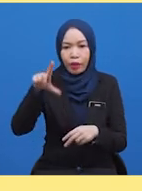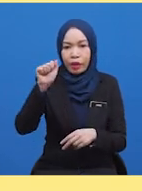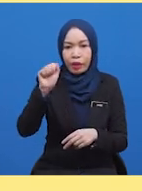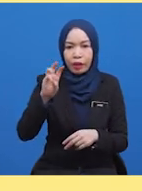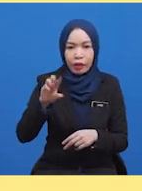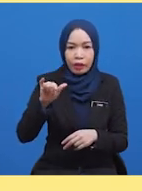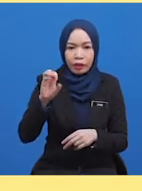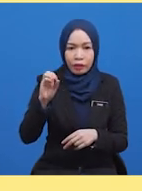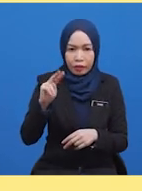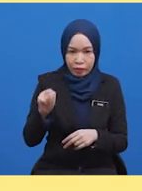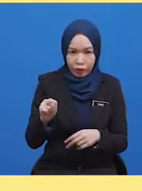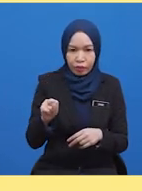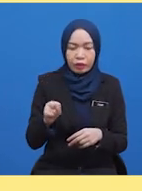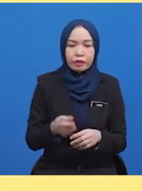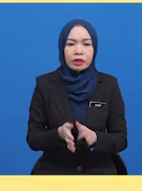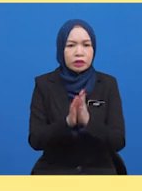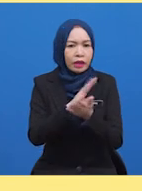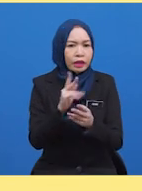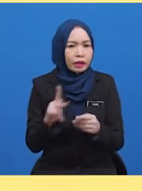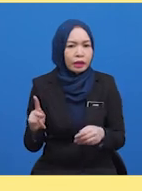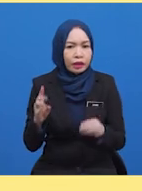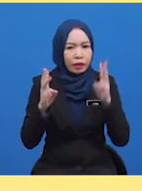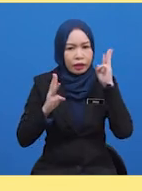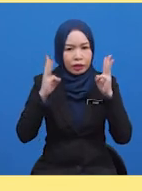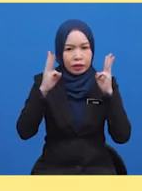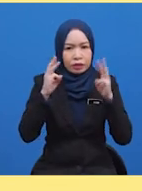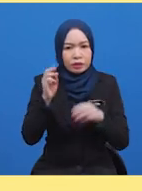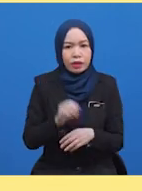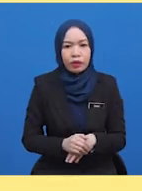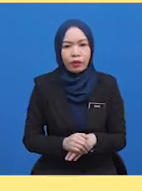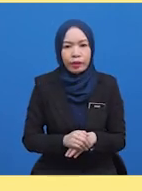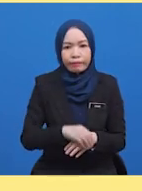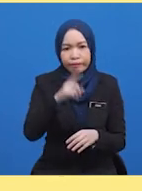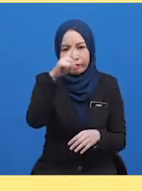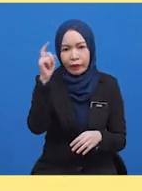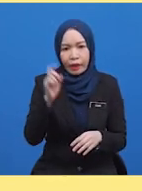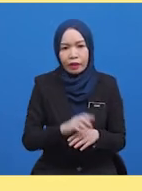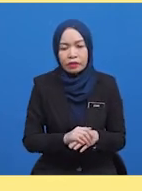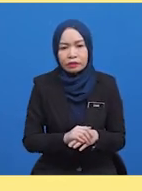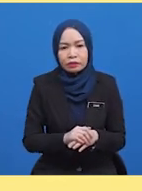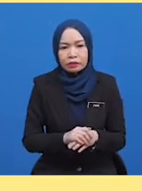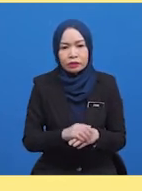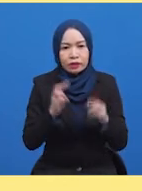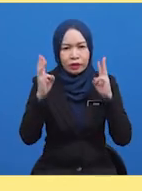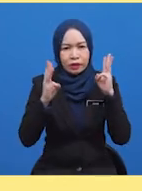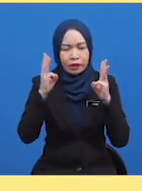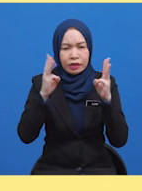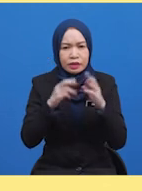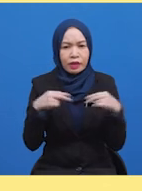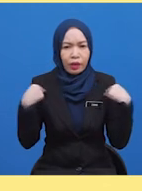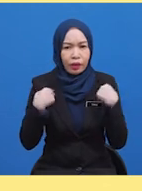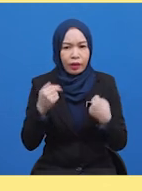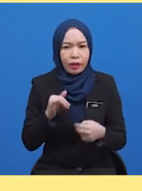dia menyangka bahwa binatang tersebut telah mati lemas akhirnya dia